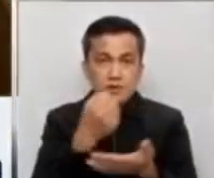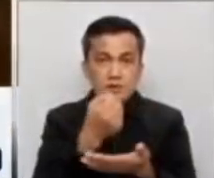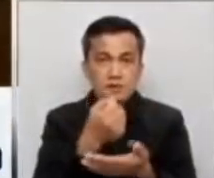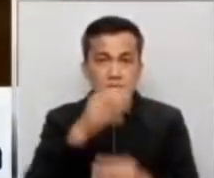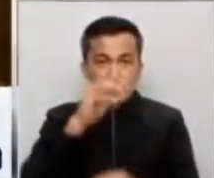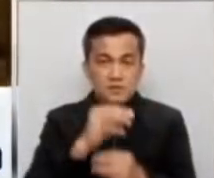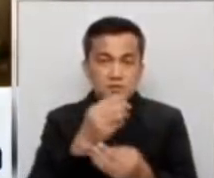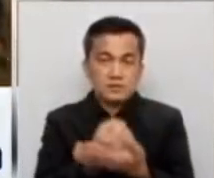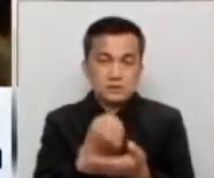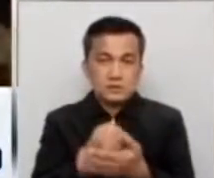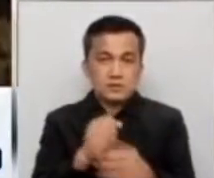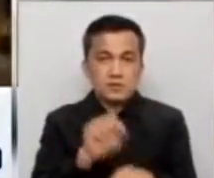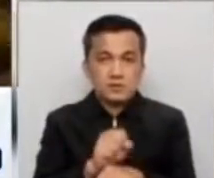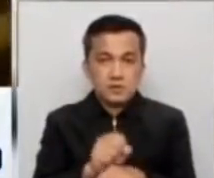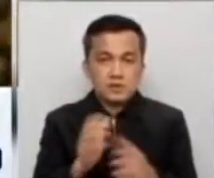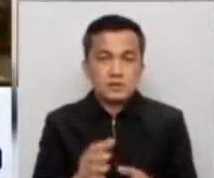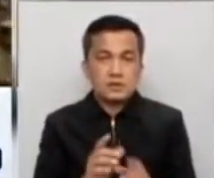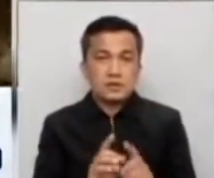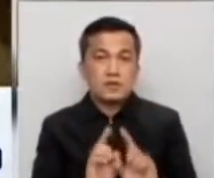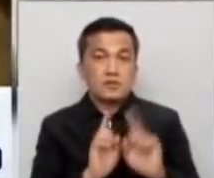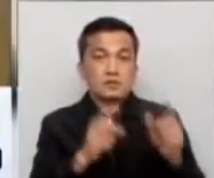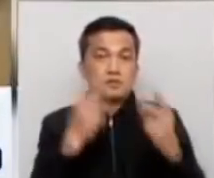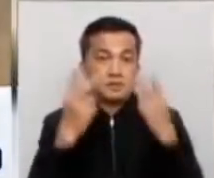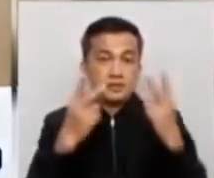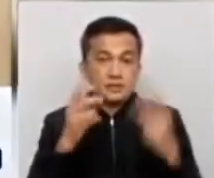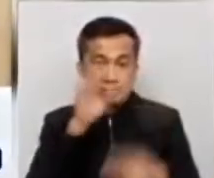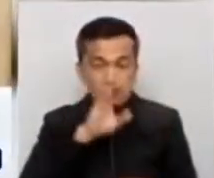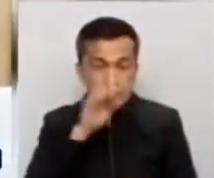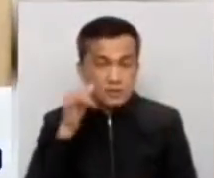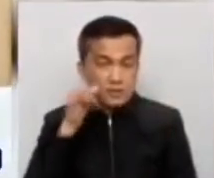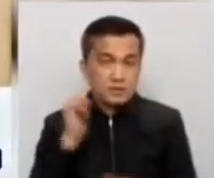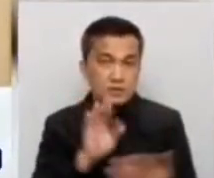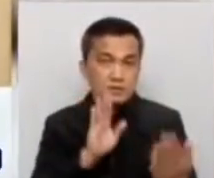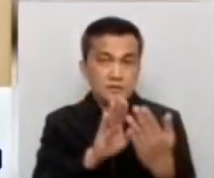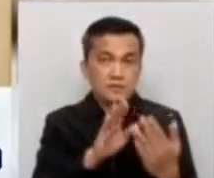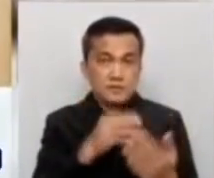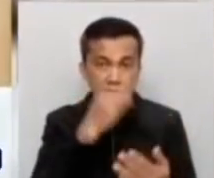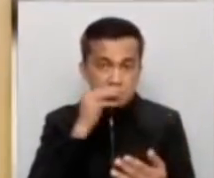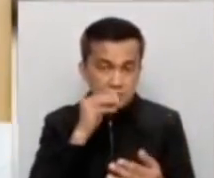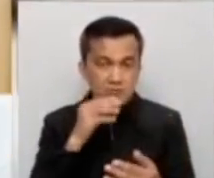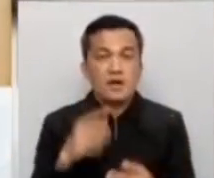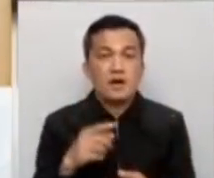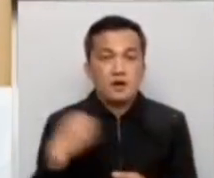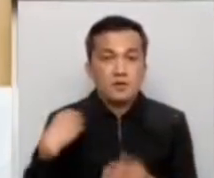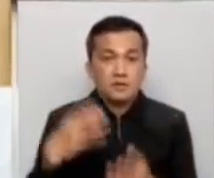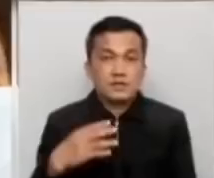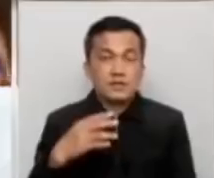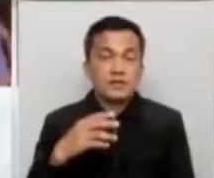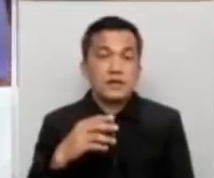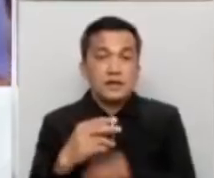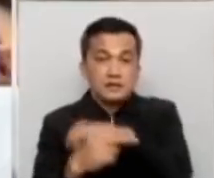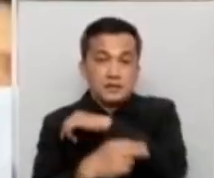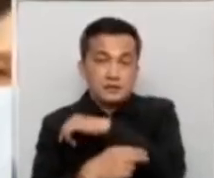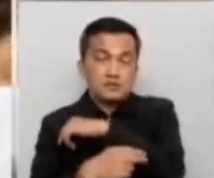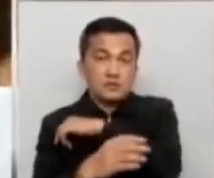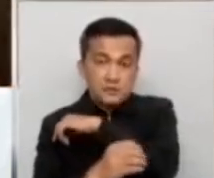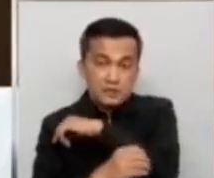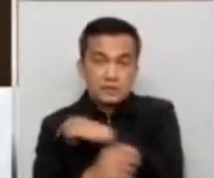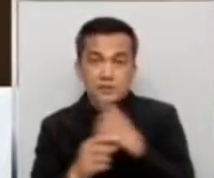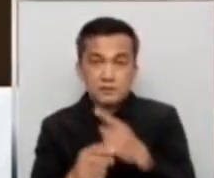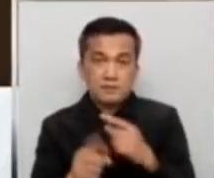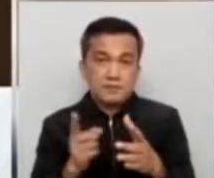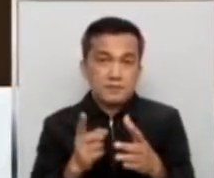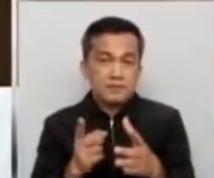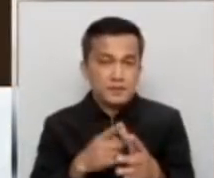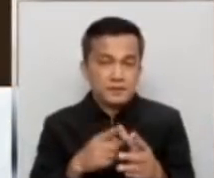Sa pagbisita niya sa Cebu kahapon, nakipagkita si Pacquiao sa ilang opisyal ng Negros Oriental. Pangako niya, unang aayusin ang direksyon ng bansa